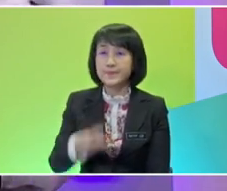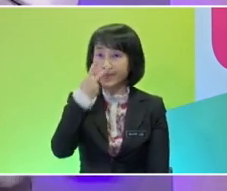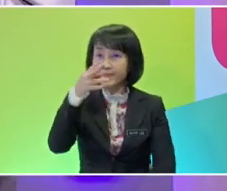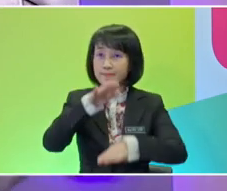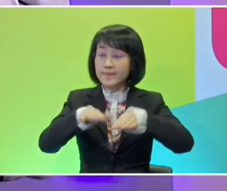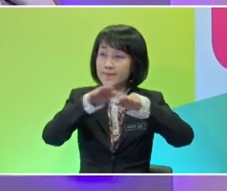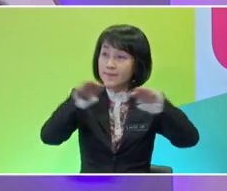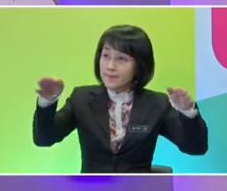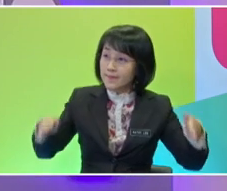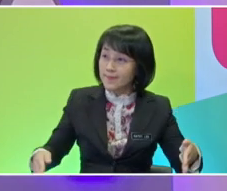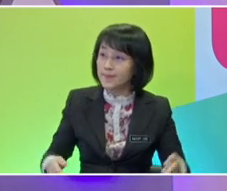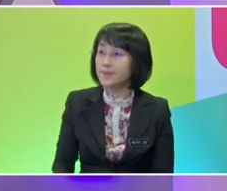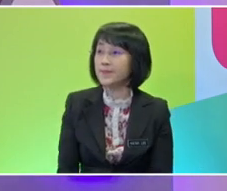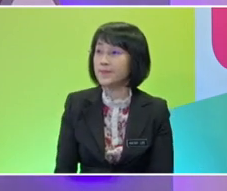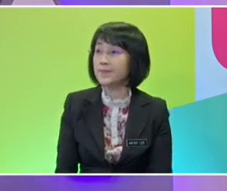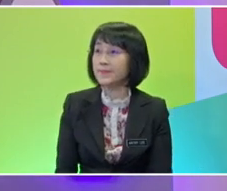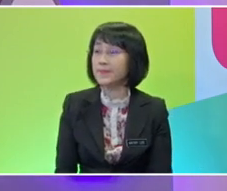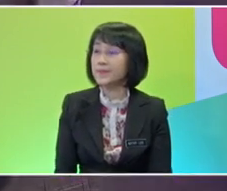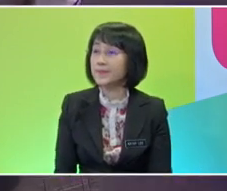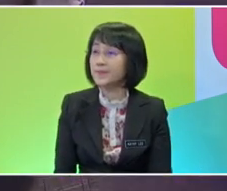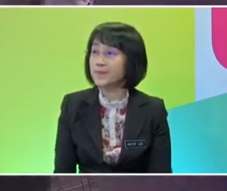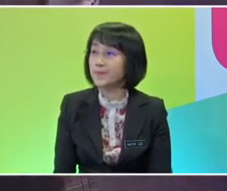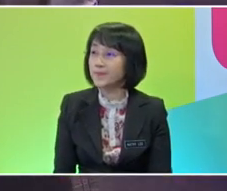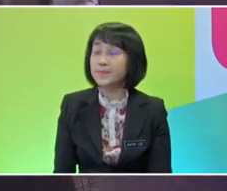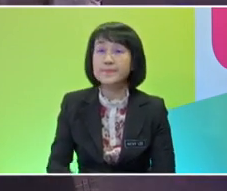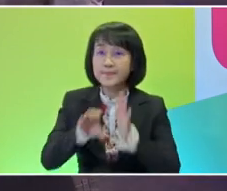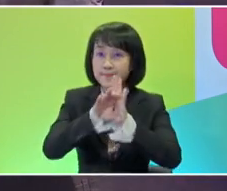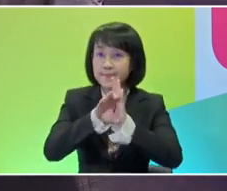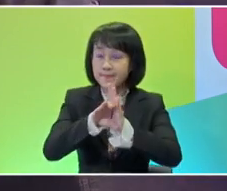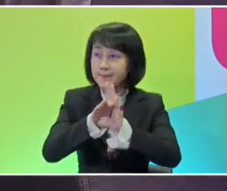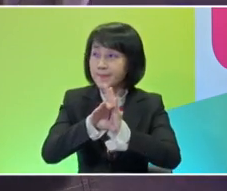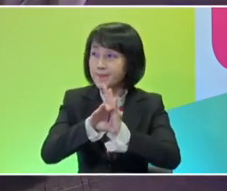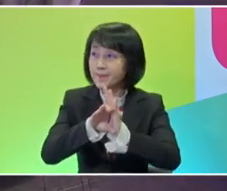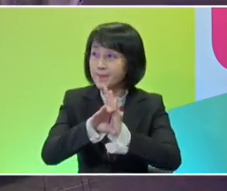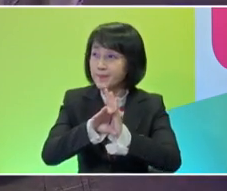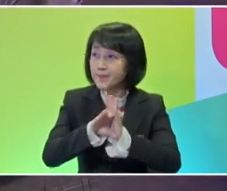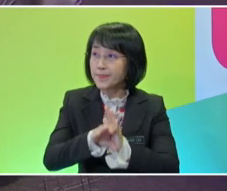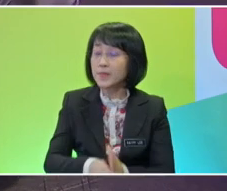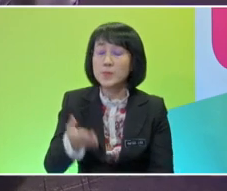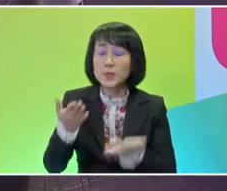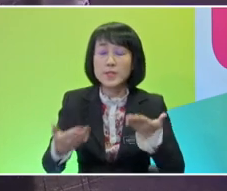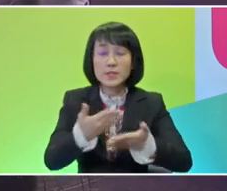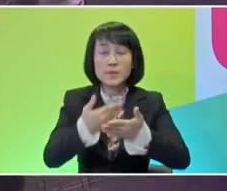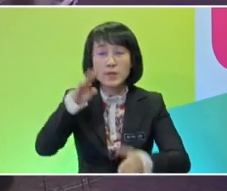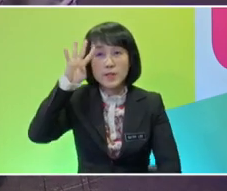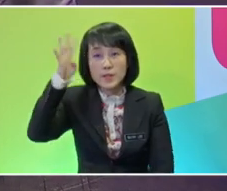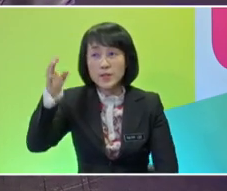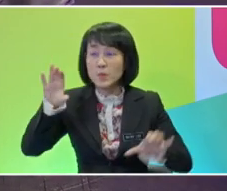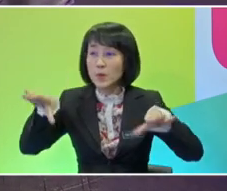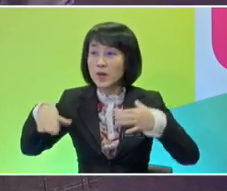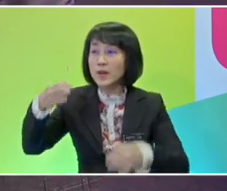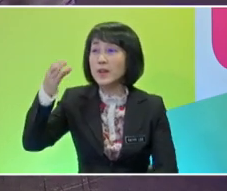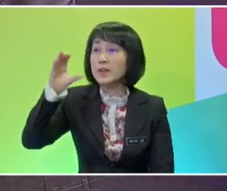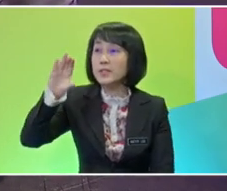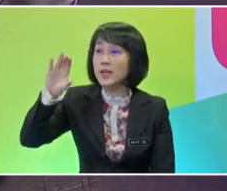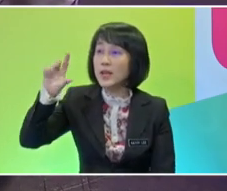direkotkan secara sistematik contoh dari ke atas sini mungkin sebelum inovasi yang dibuat mungkin digunakan kepada